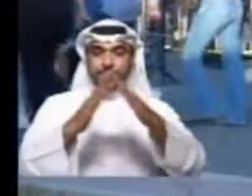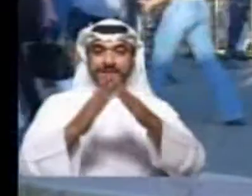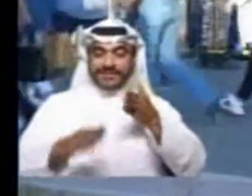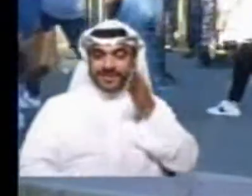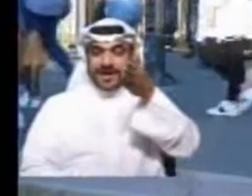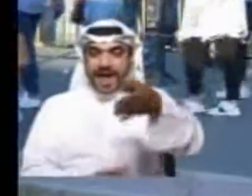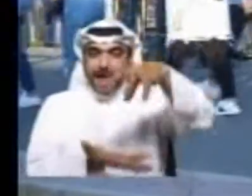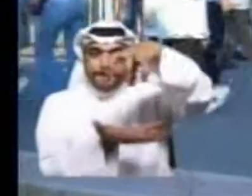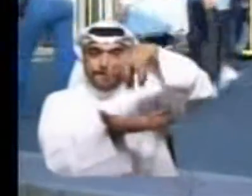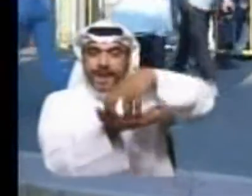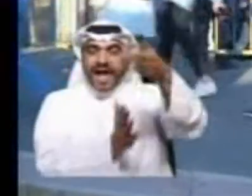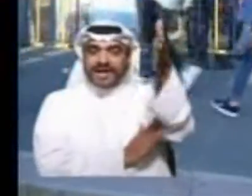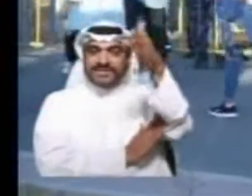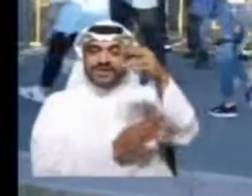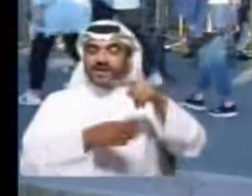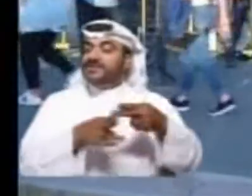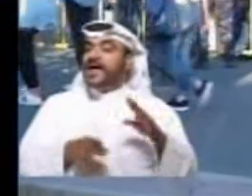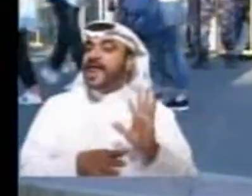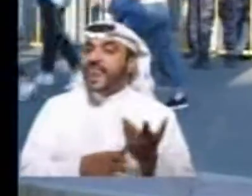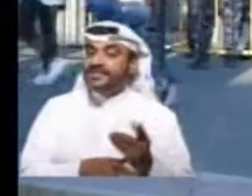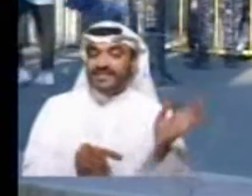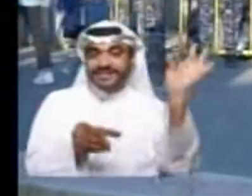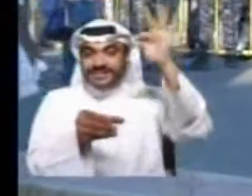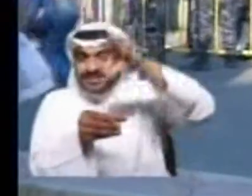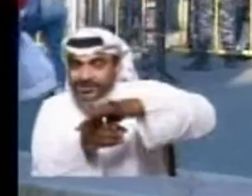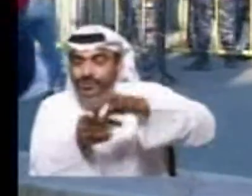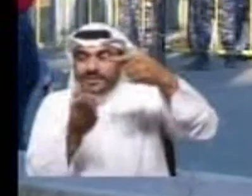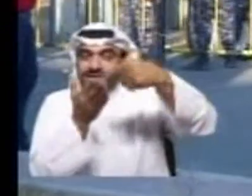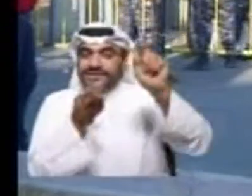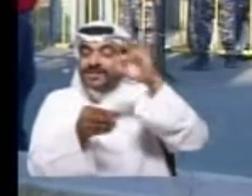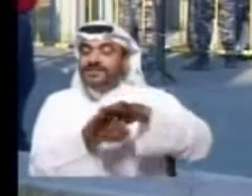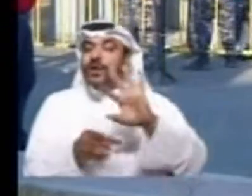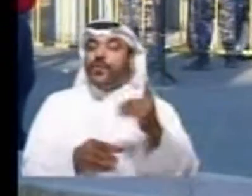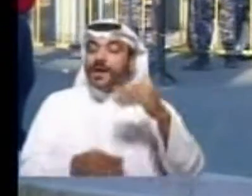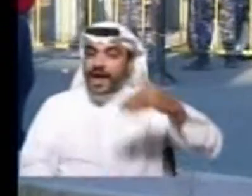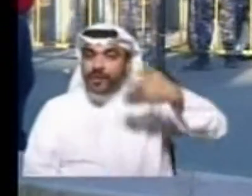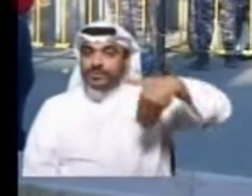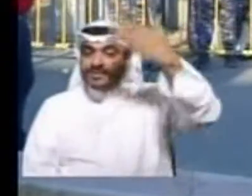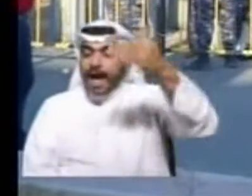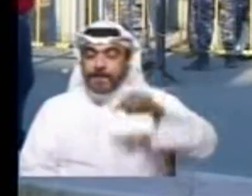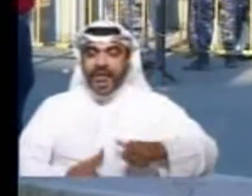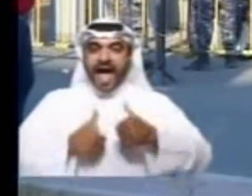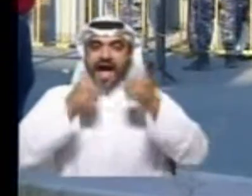إلى مقر سفارتهم للتصويت على التعديلات الدستورية بهدف رسم مستقبل